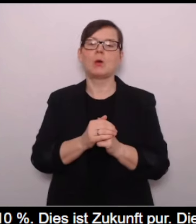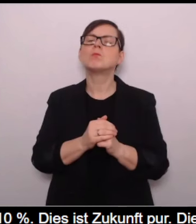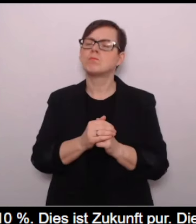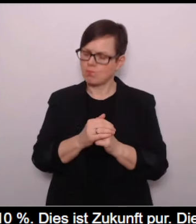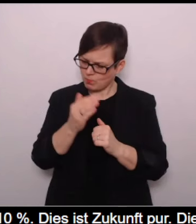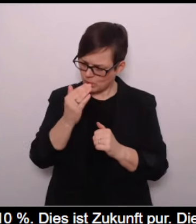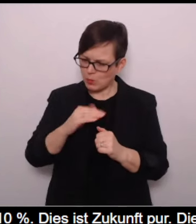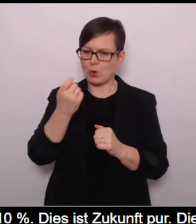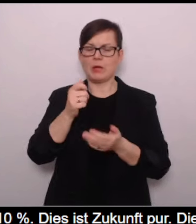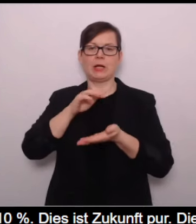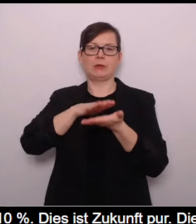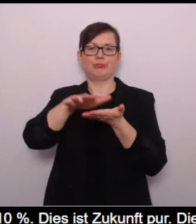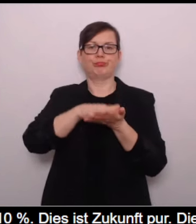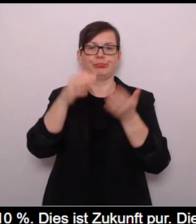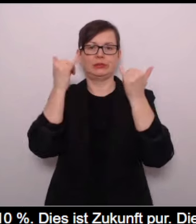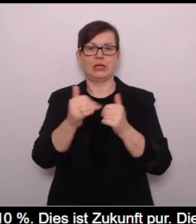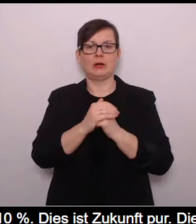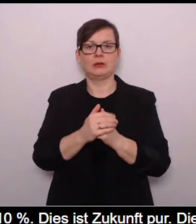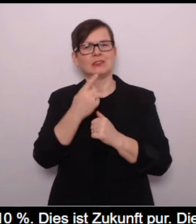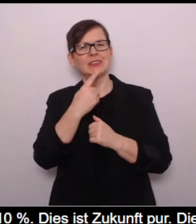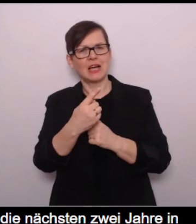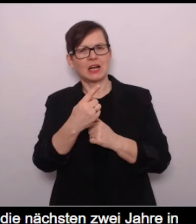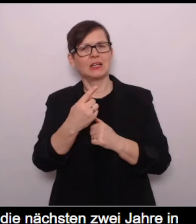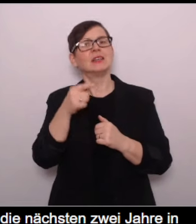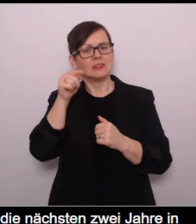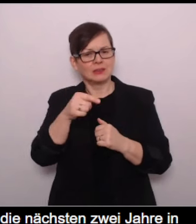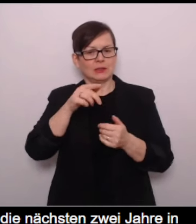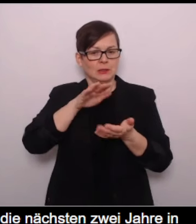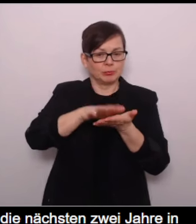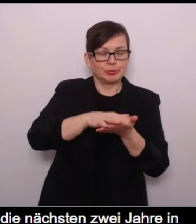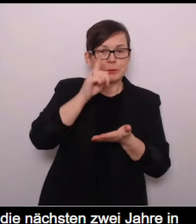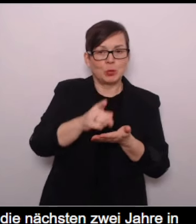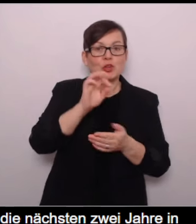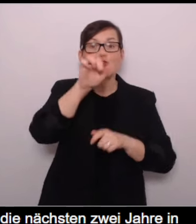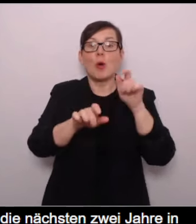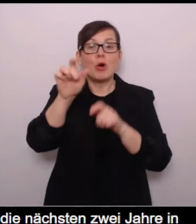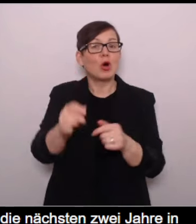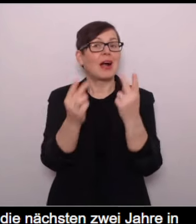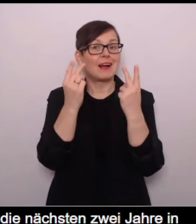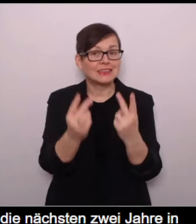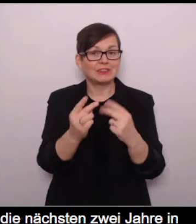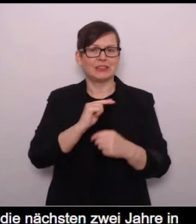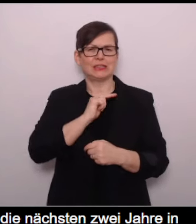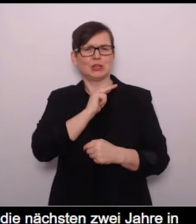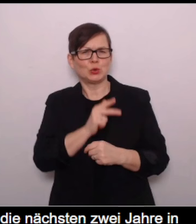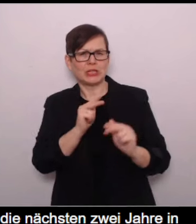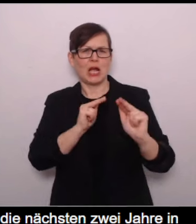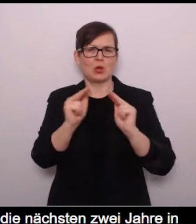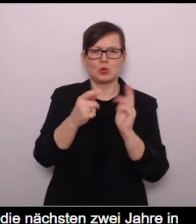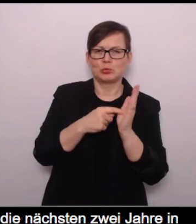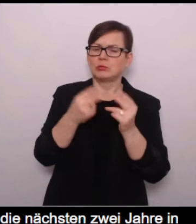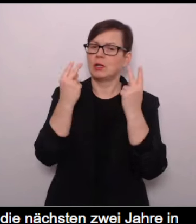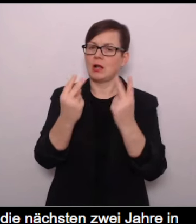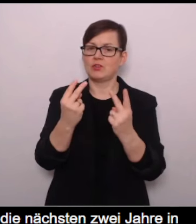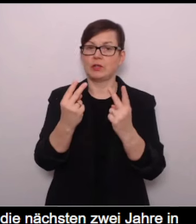Zweiter Schwerpunkt ist das Thema Wohnungsbau. Wir legen da nochmal drauf. Wir glauben, dass der Wohnungsbau, bezahlbare Wohnungen für die Bürger,